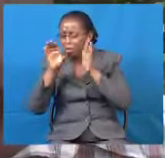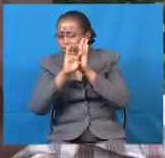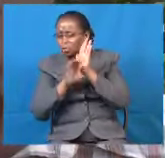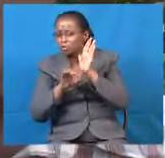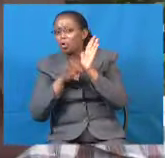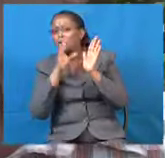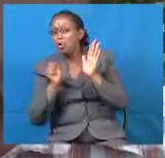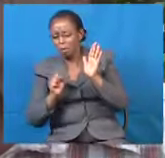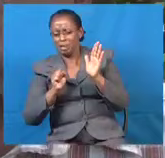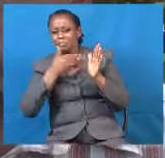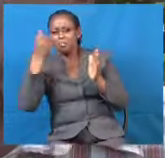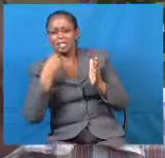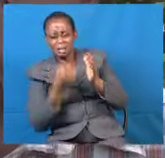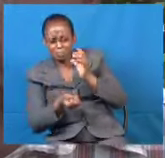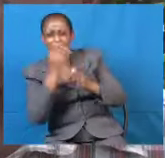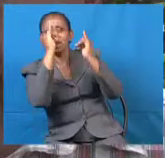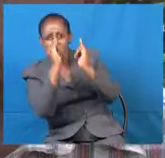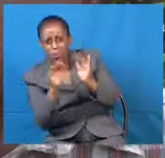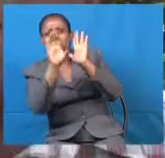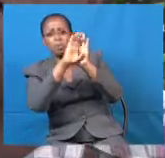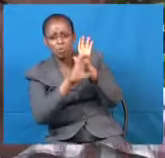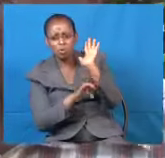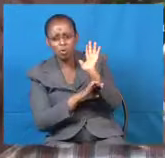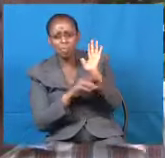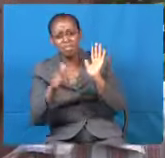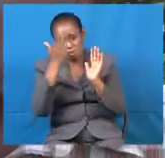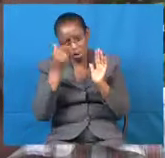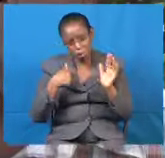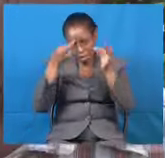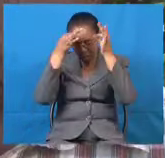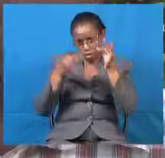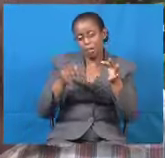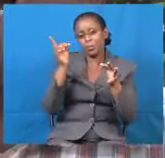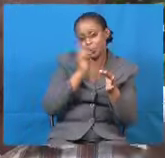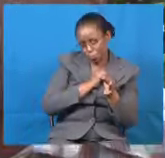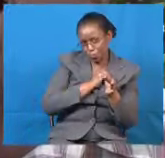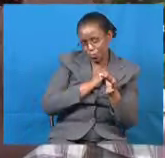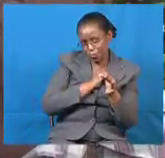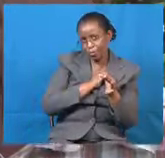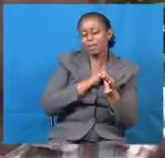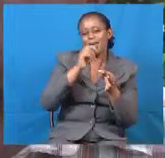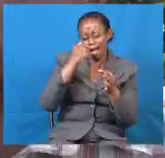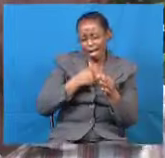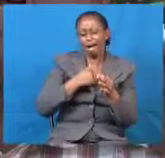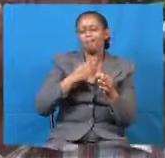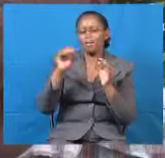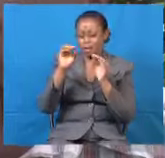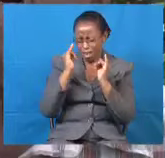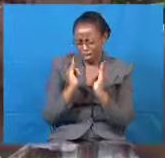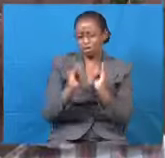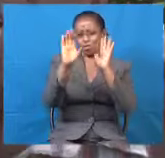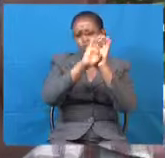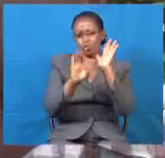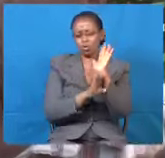katiba ya zamani kwa Nini hatu wezi kuwa na katiba yetu mpya ndio sasa wona tume amua kuwa na